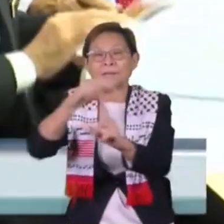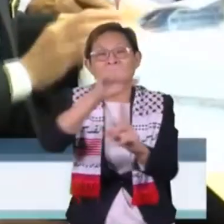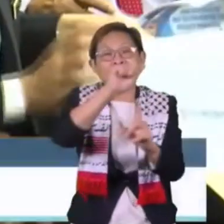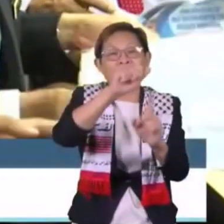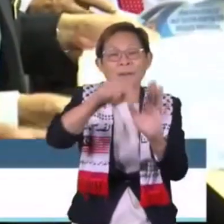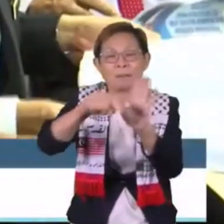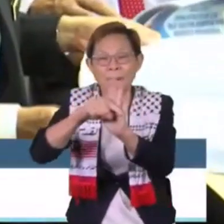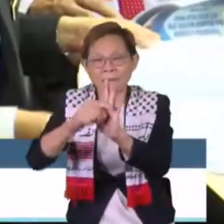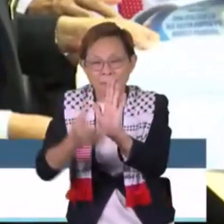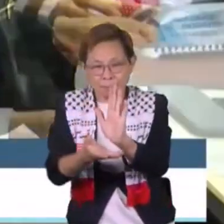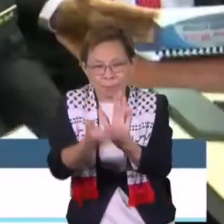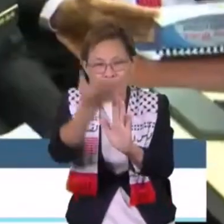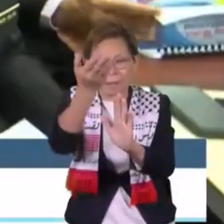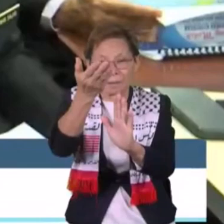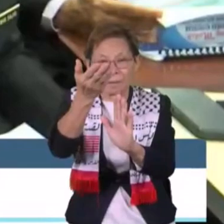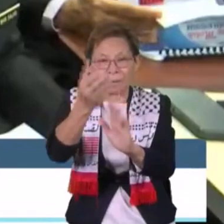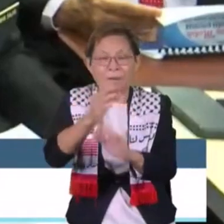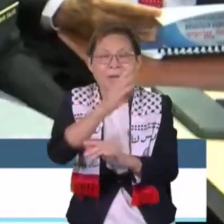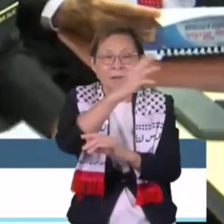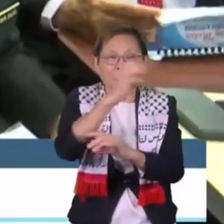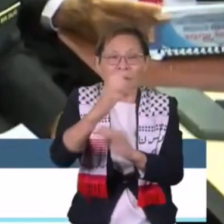A plus, A dan A minus meningkat dari